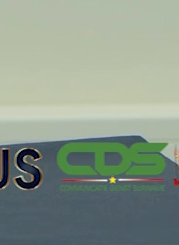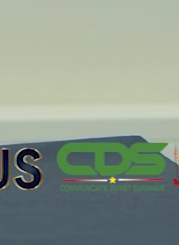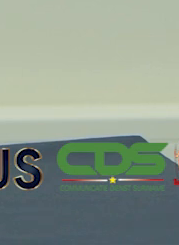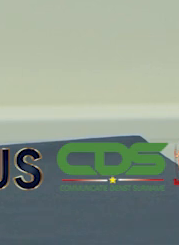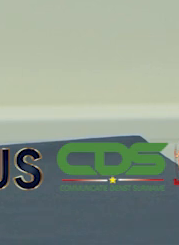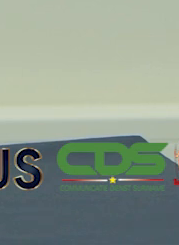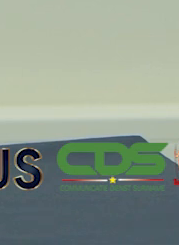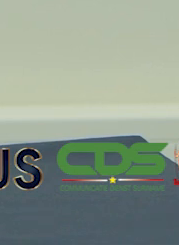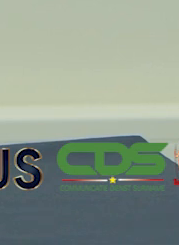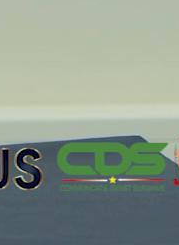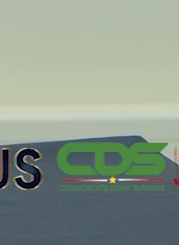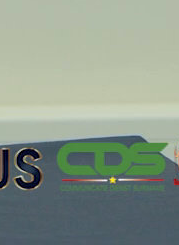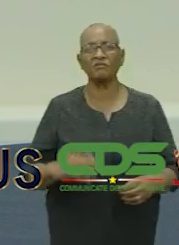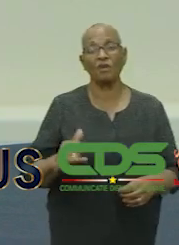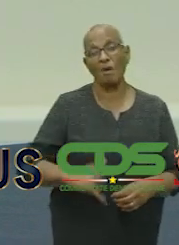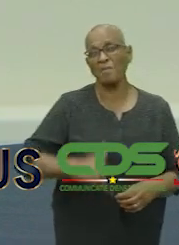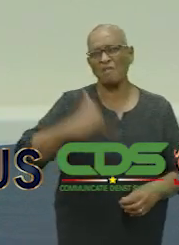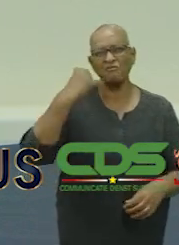nog heel wat areaal